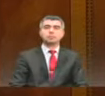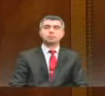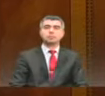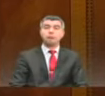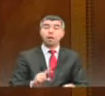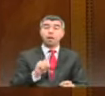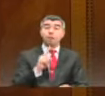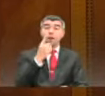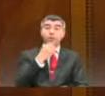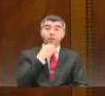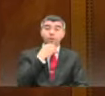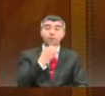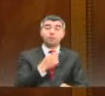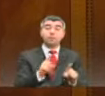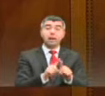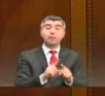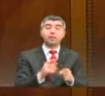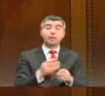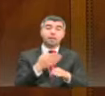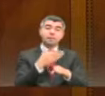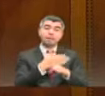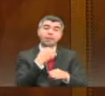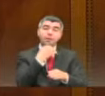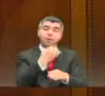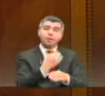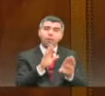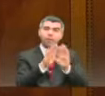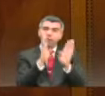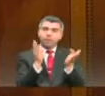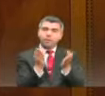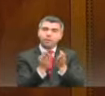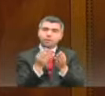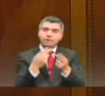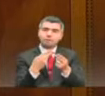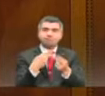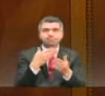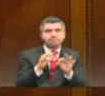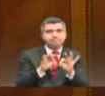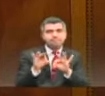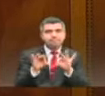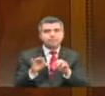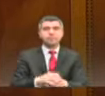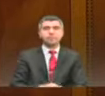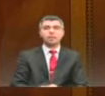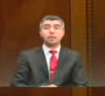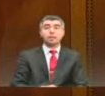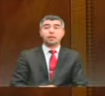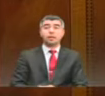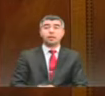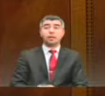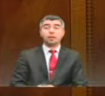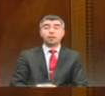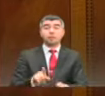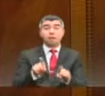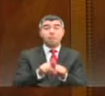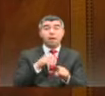تحدثت في البداية وفي المقدمة عن الموجهات العامة في هذا الإطار، ولذلك سأنتقل مباشرة